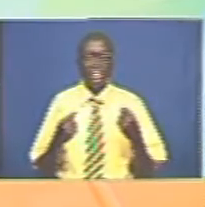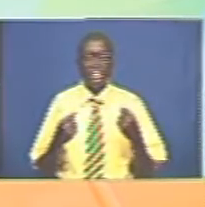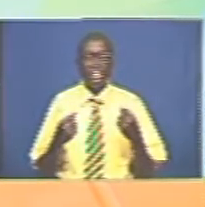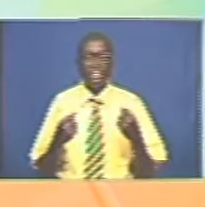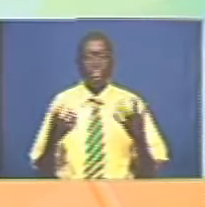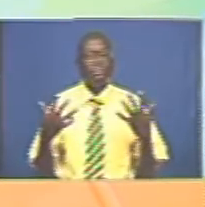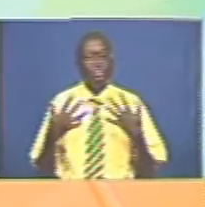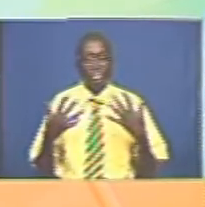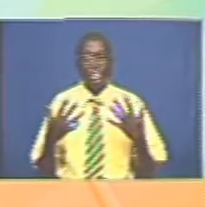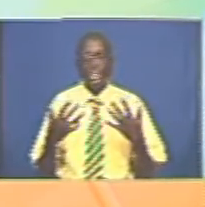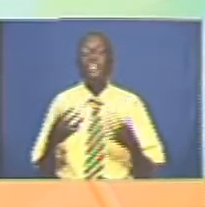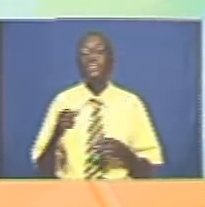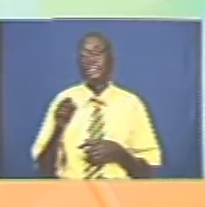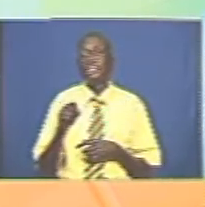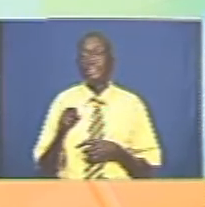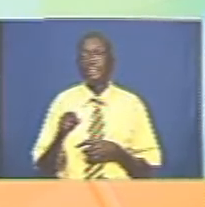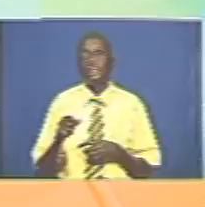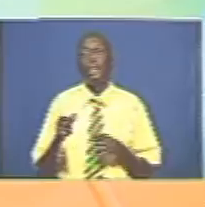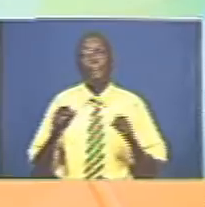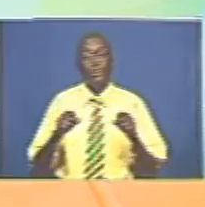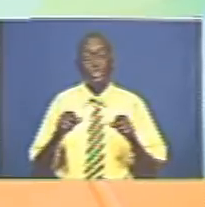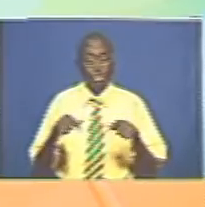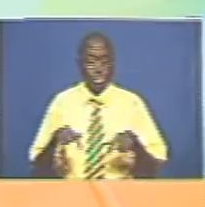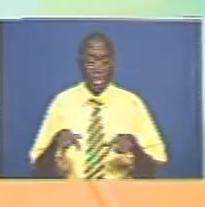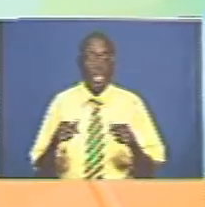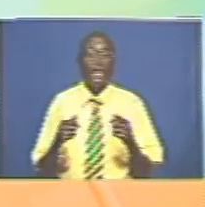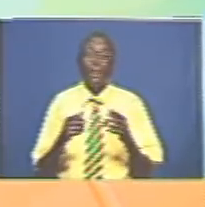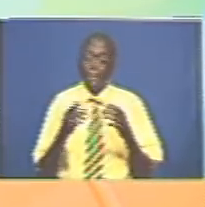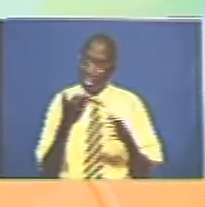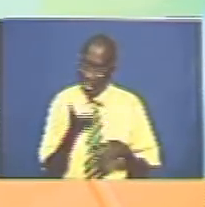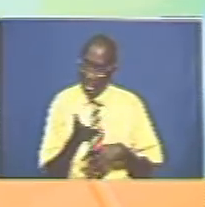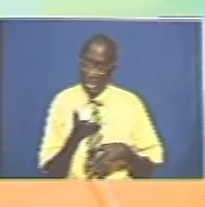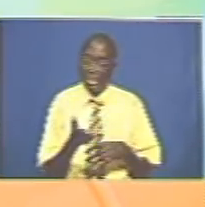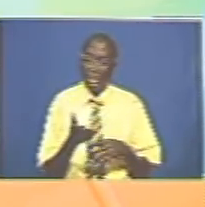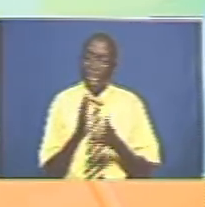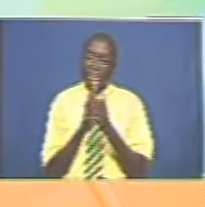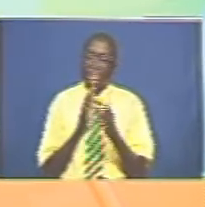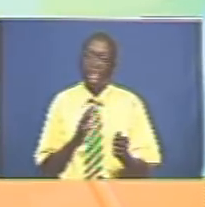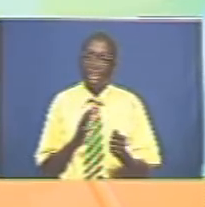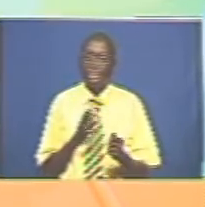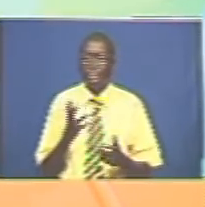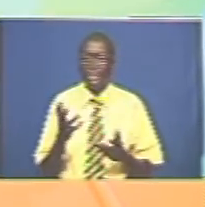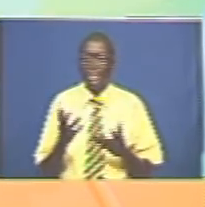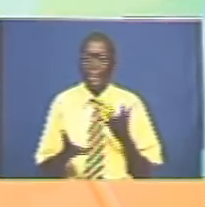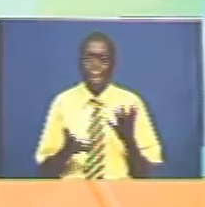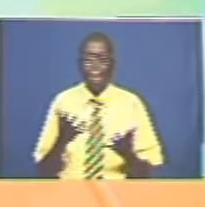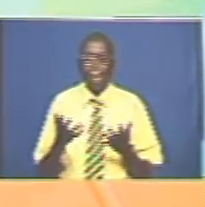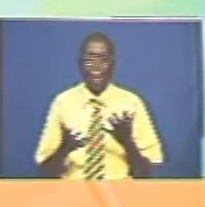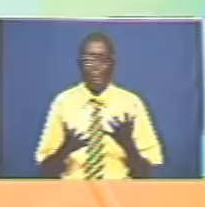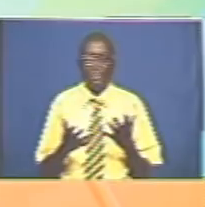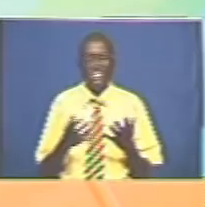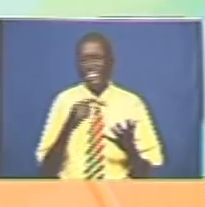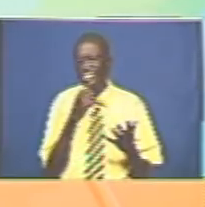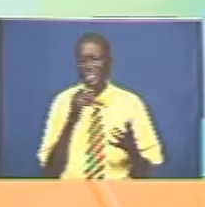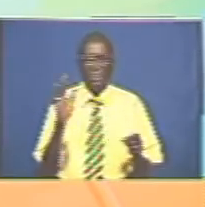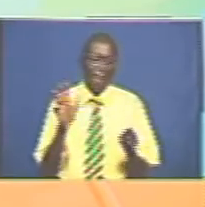leo wako, I think potential iko tena sana. Lakini it's maybe sio